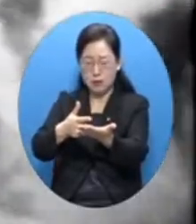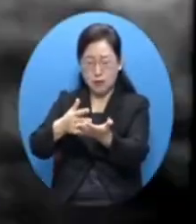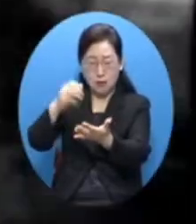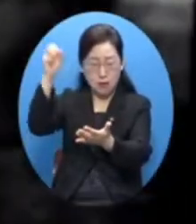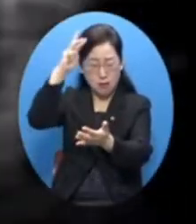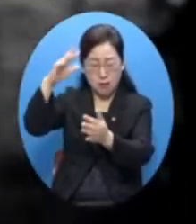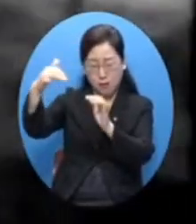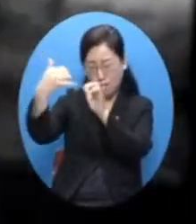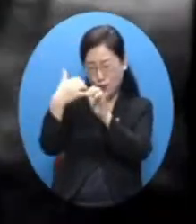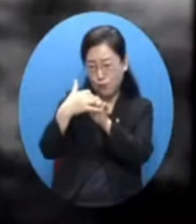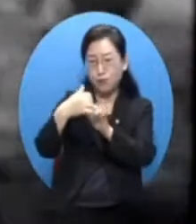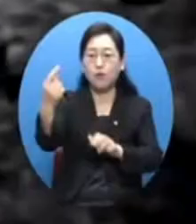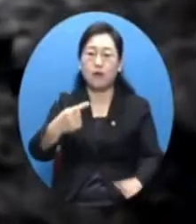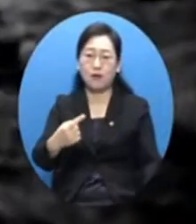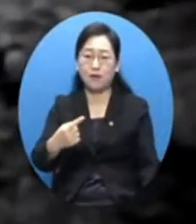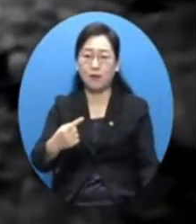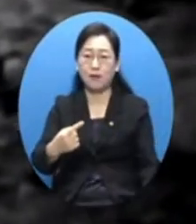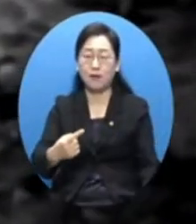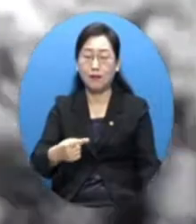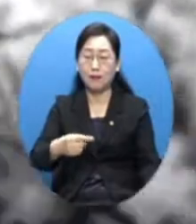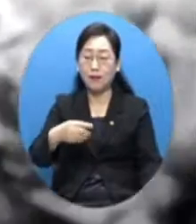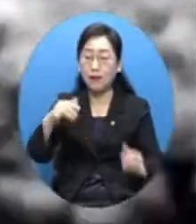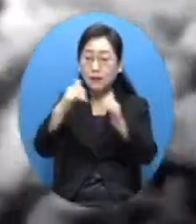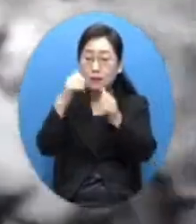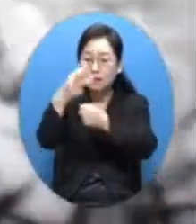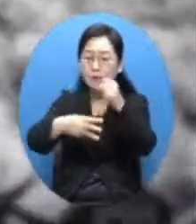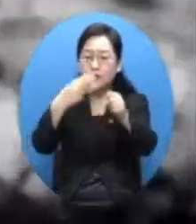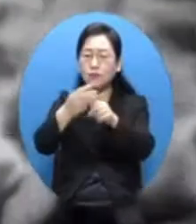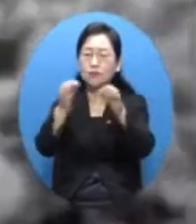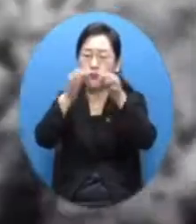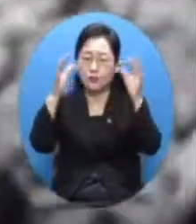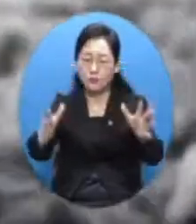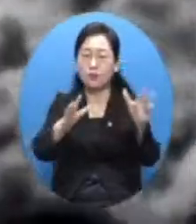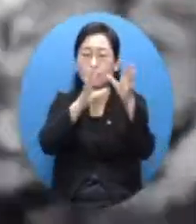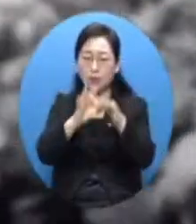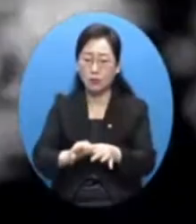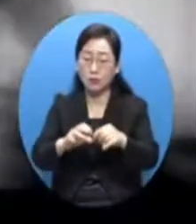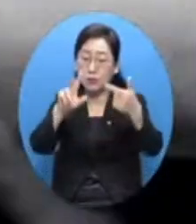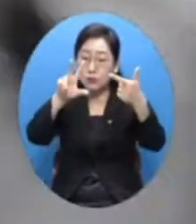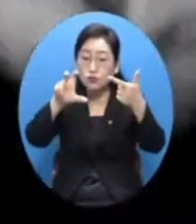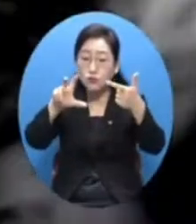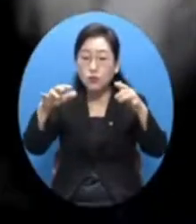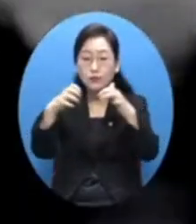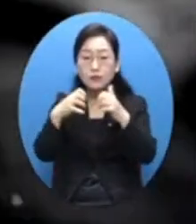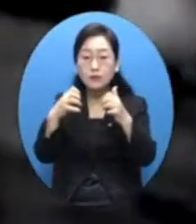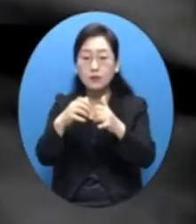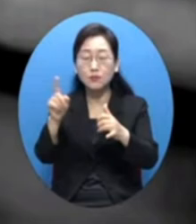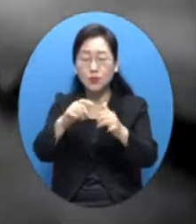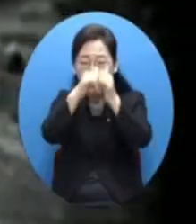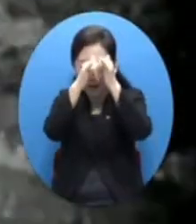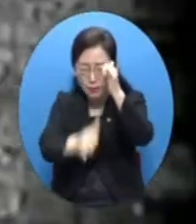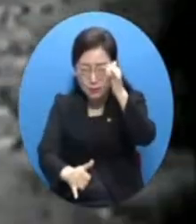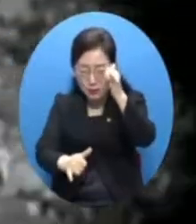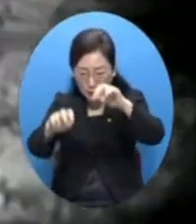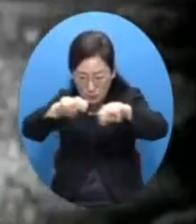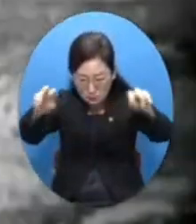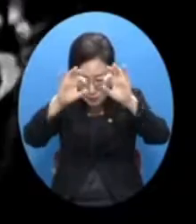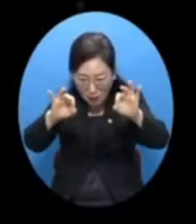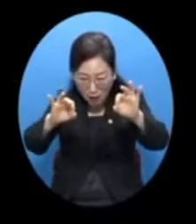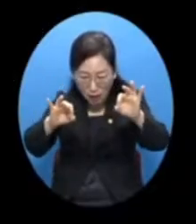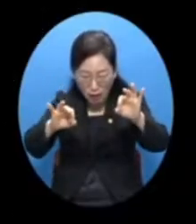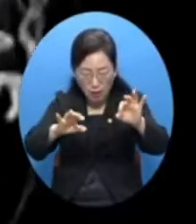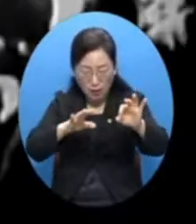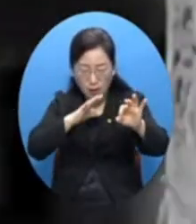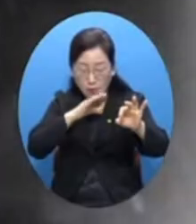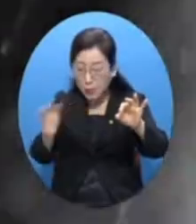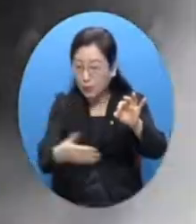개시했습니다. 이 전쟁은 3년을 계속되었습니다. 6.25 전쟁은 역사상 유례를 찾아보기 힘든